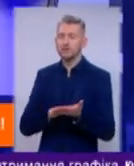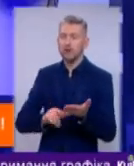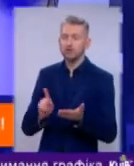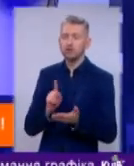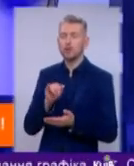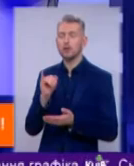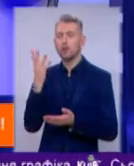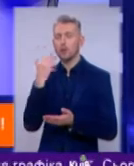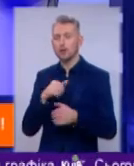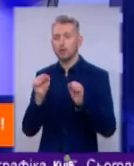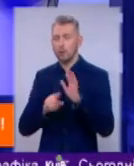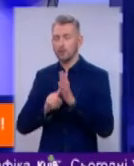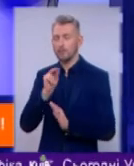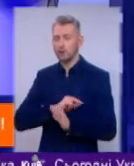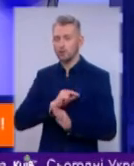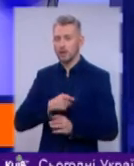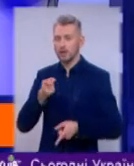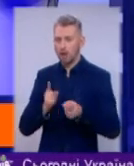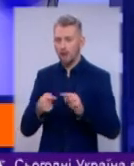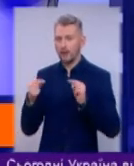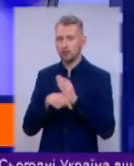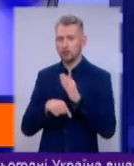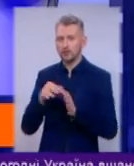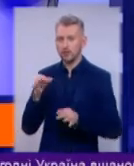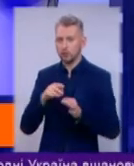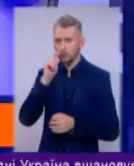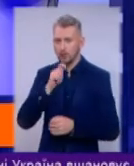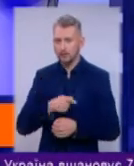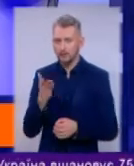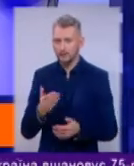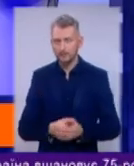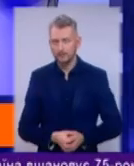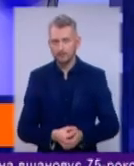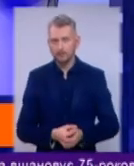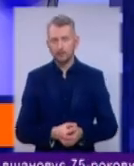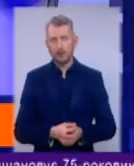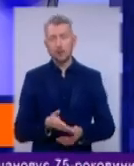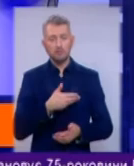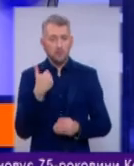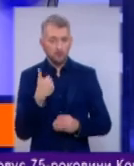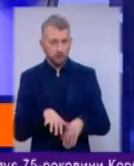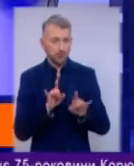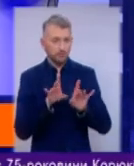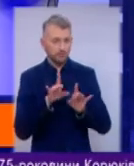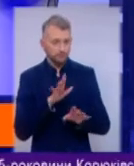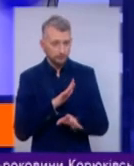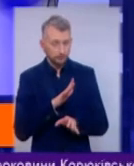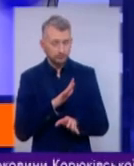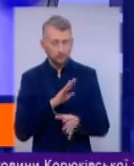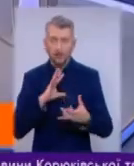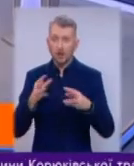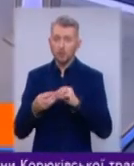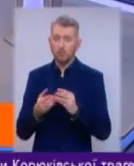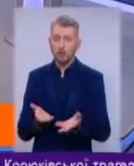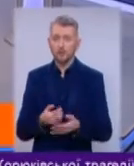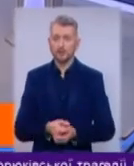коли може запрацювати реальний антикорупційний суд в Україні. Андрій Лінко. Ми вже про це, в принципі, говорили. Резюме.